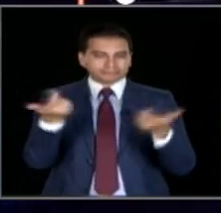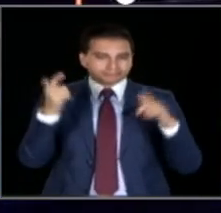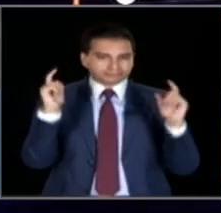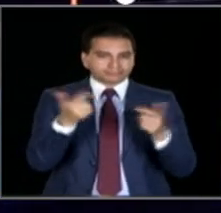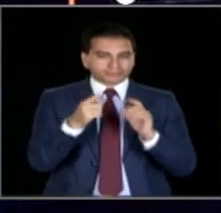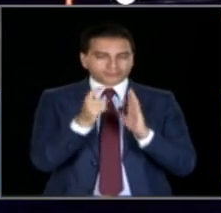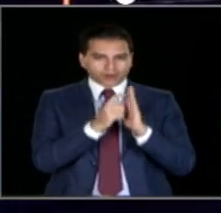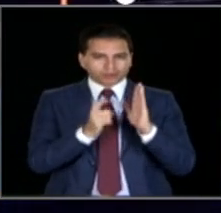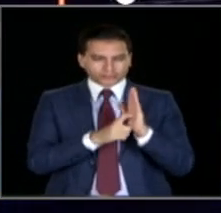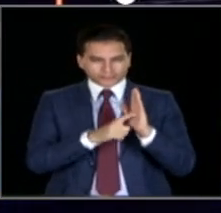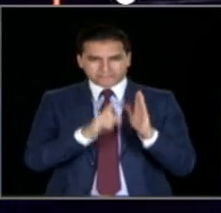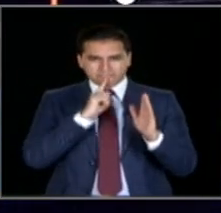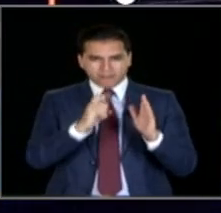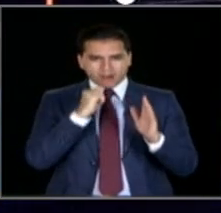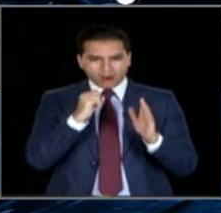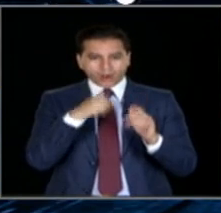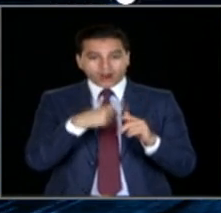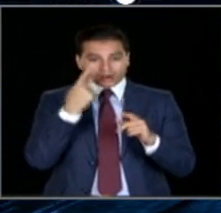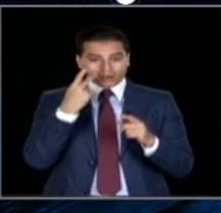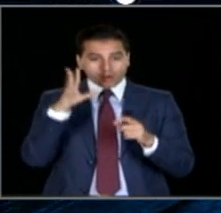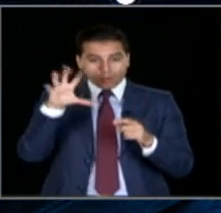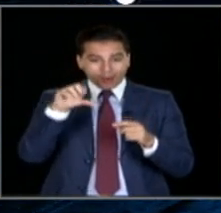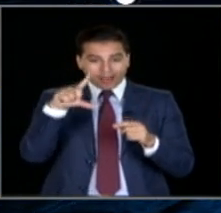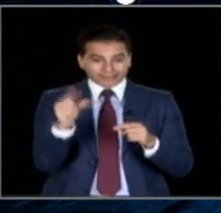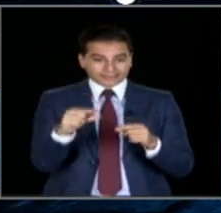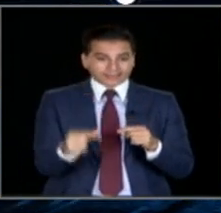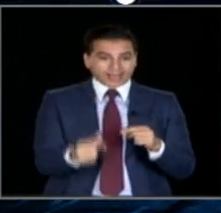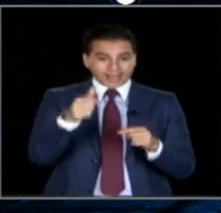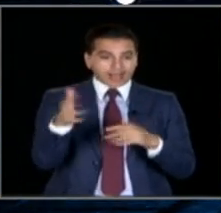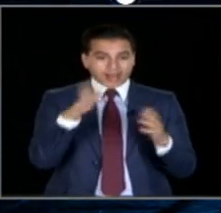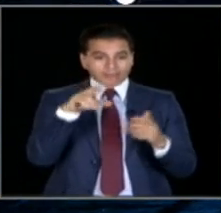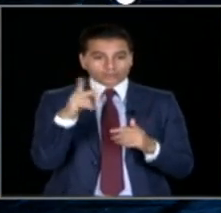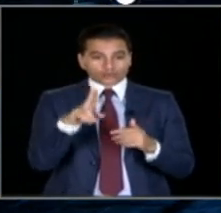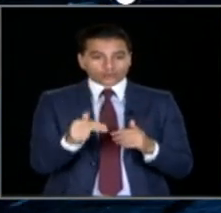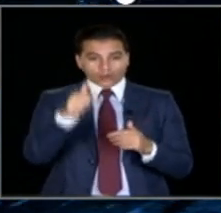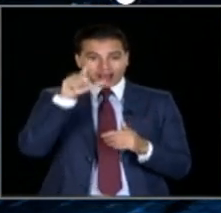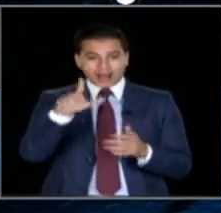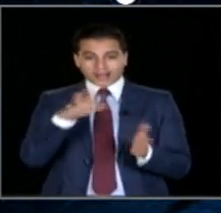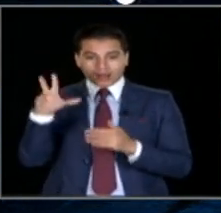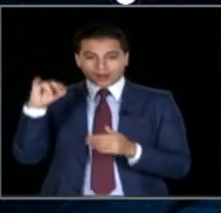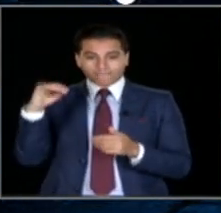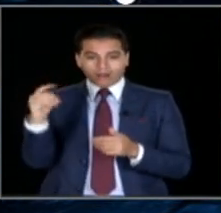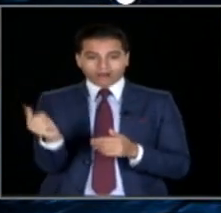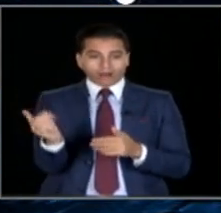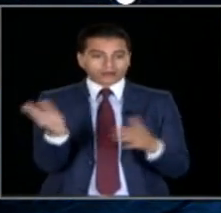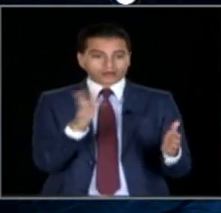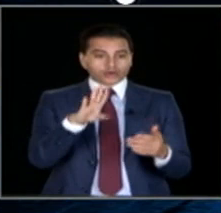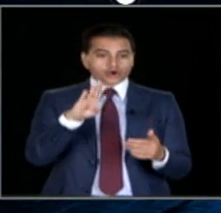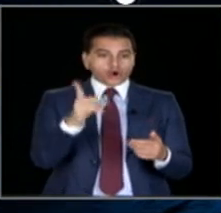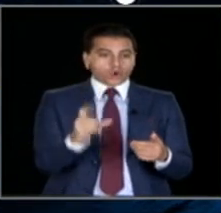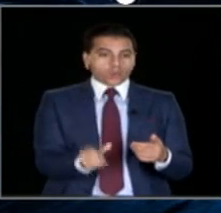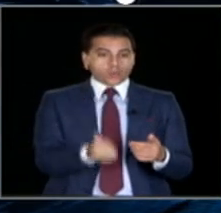بعد الاختيارات ركزوا فيها: هولندا، البرتغال، المجر،